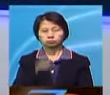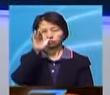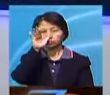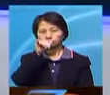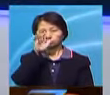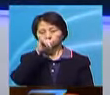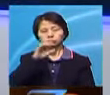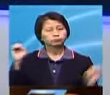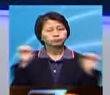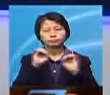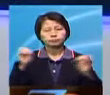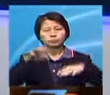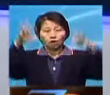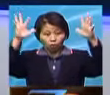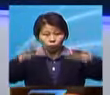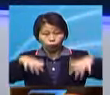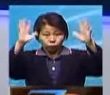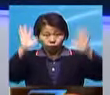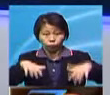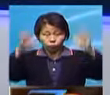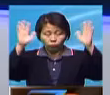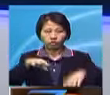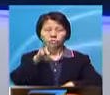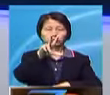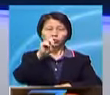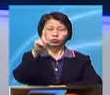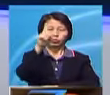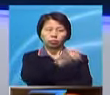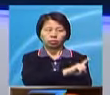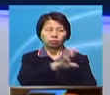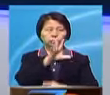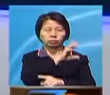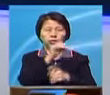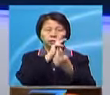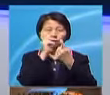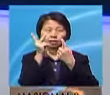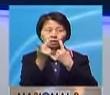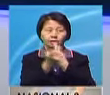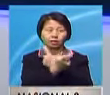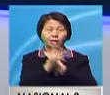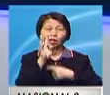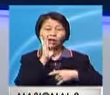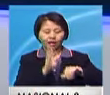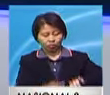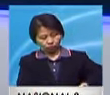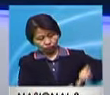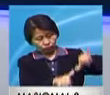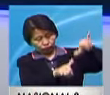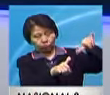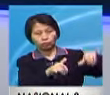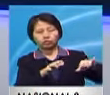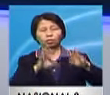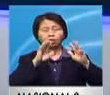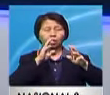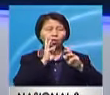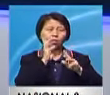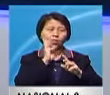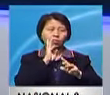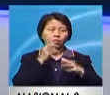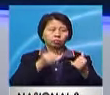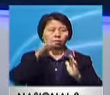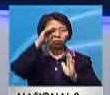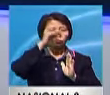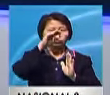Melaka tidak mengalami hujan lebih 30 hari dan keadaan itu mengakibatkan paras air di empangan di negeri tersebut